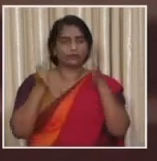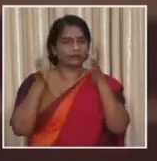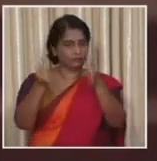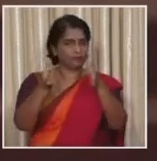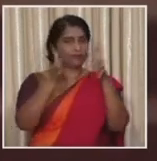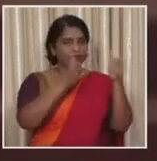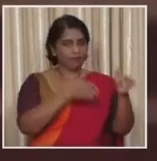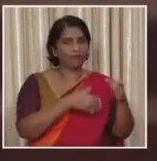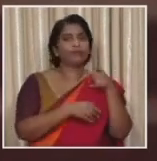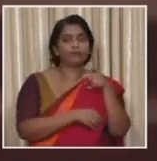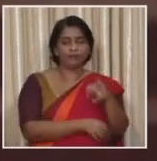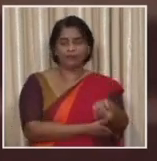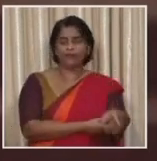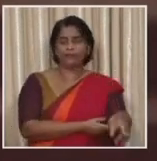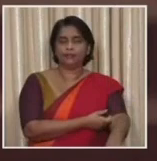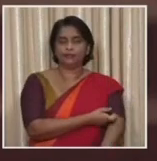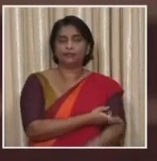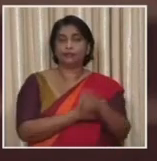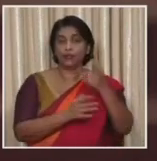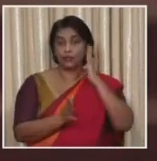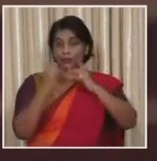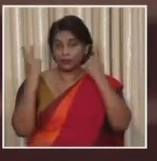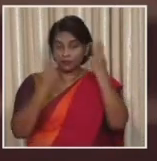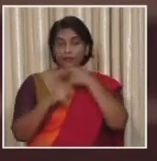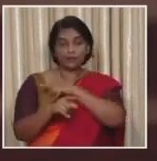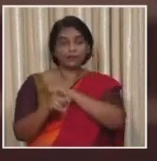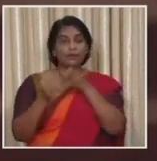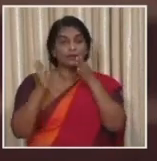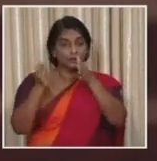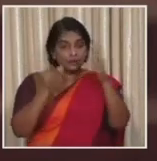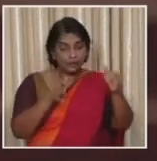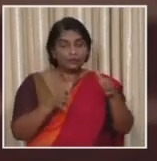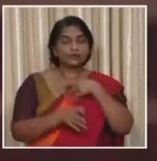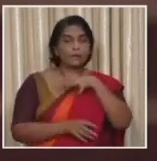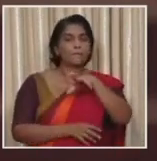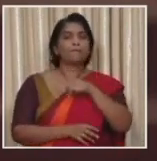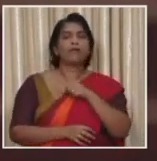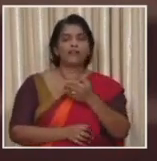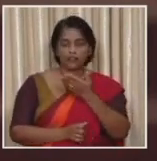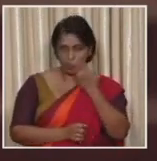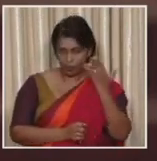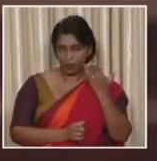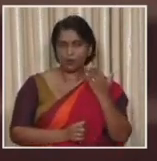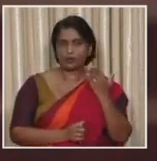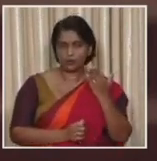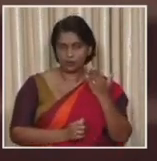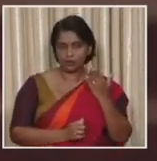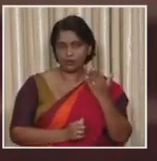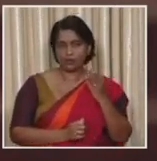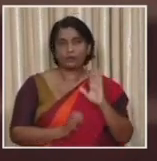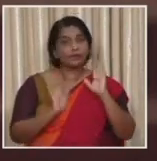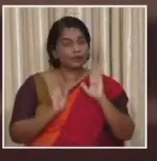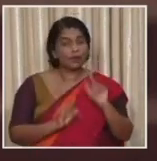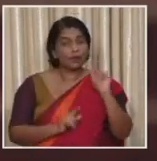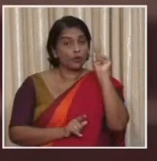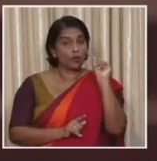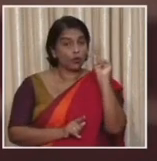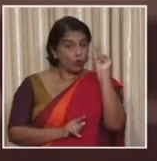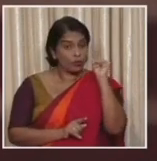තියෙනවා. ඒගොල්ලන්ට එන සංචාරකයෝ එතනට ඇවිල්ලා ඒගොල්ලන්ගේ කවුන්ටර්ස් ටිකෙන් පාවිච්චි කරන්න පුළුවන් විපක්ෂ නායකතුමනි. හැබැයි